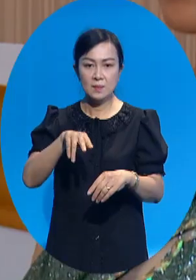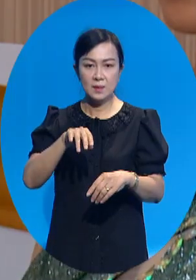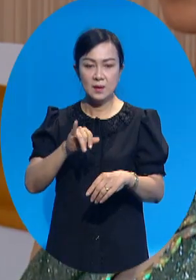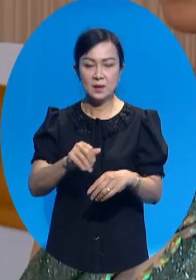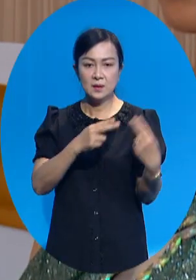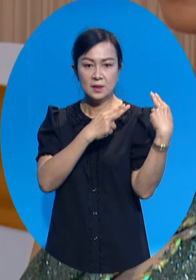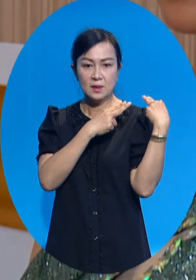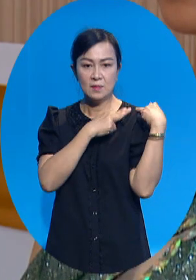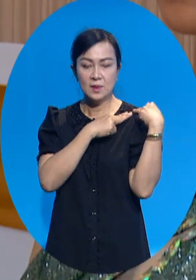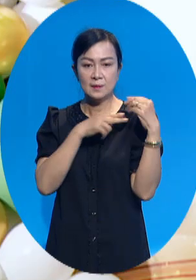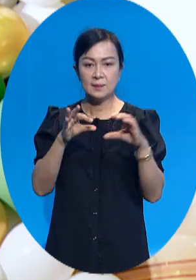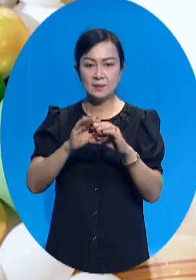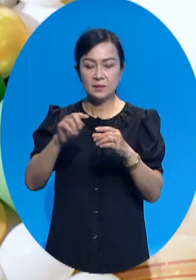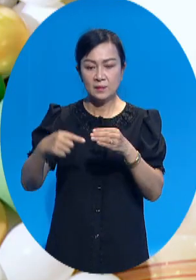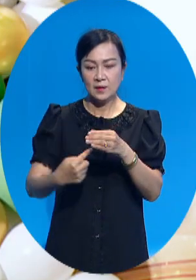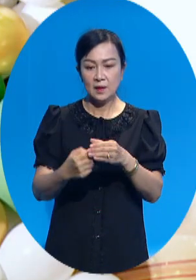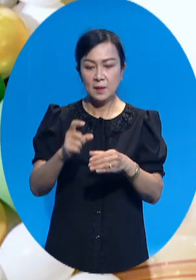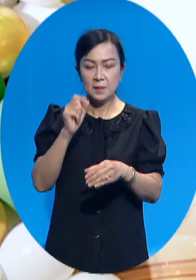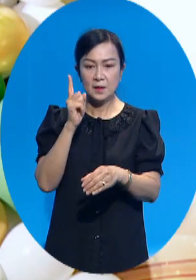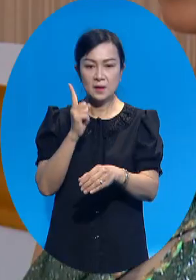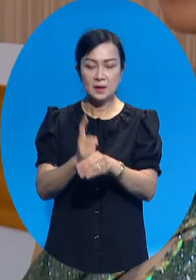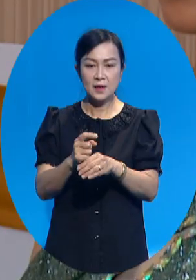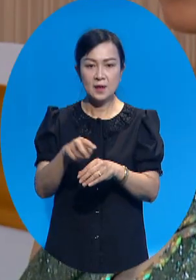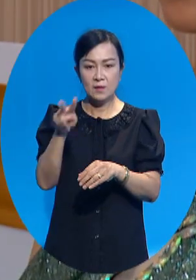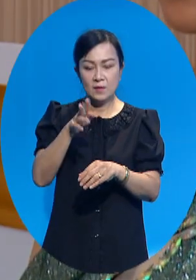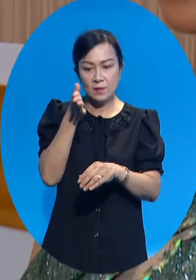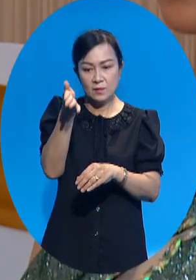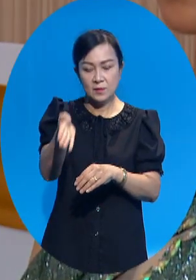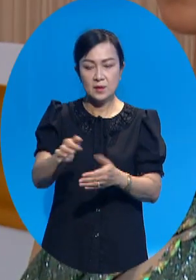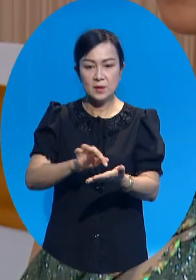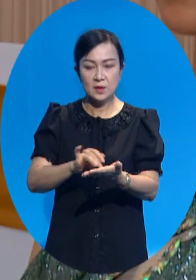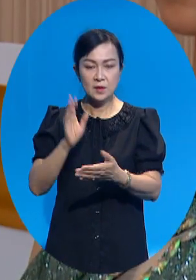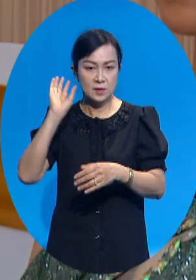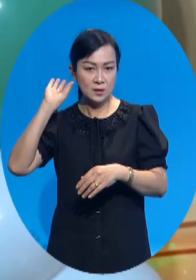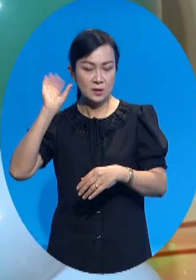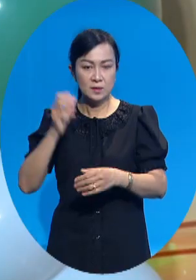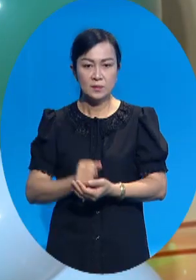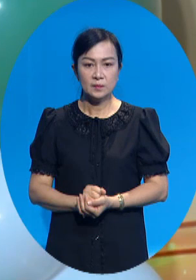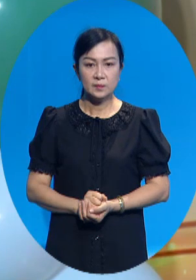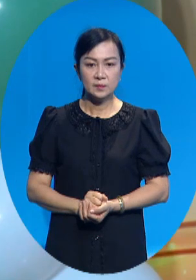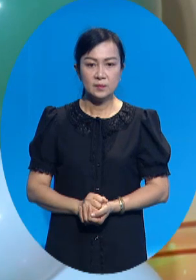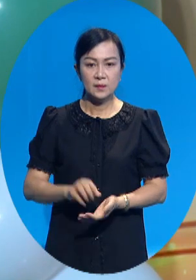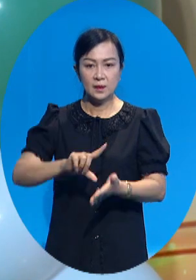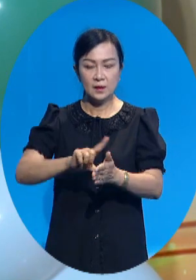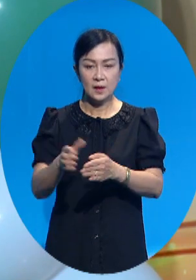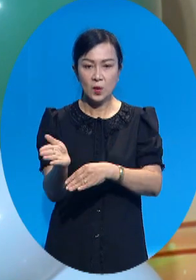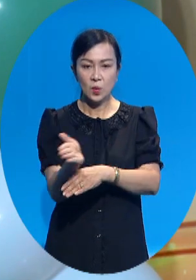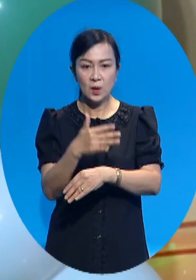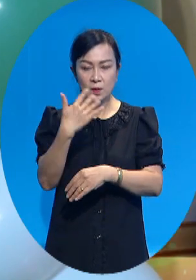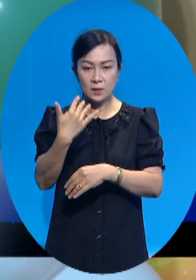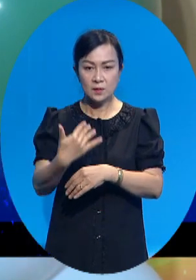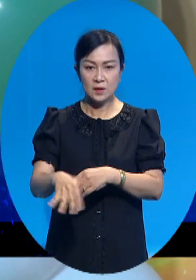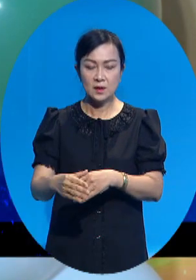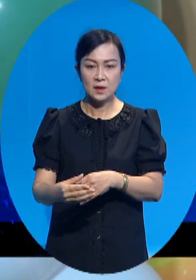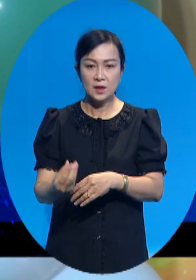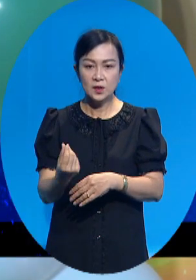mệnh của Viettel Startup là ươm mầm cho 10.000 startup Việt vươn ra thị trường công nghệ toàn cầu. Trong thời gian vừa qua thì chúng tôi đã hoàn thành việc